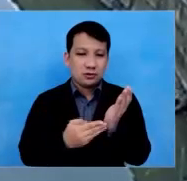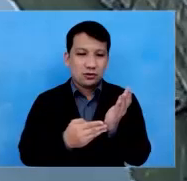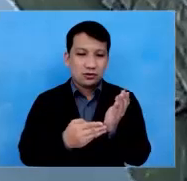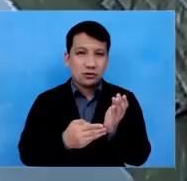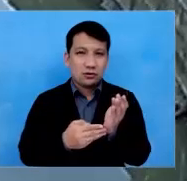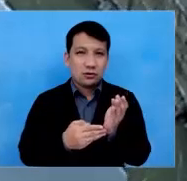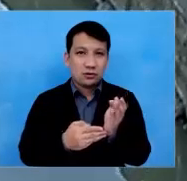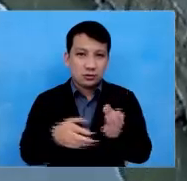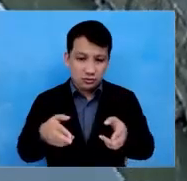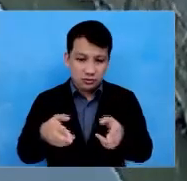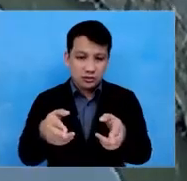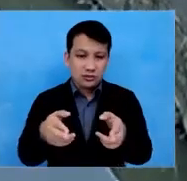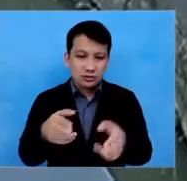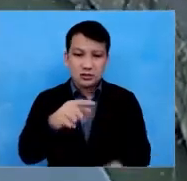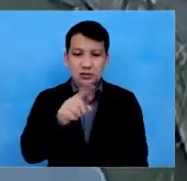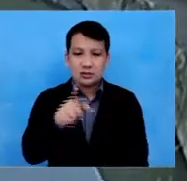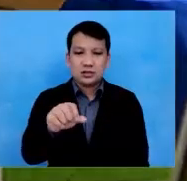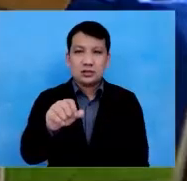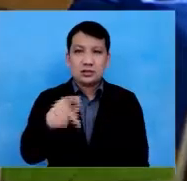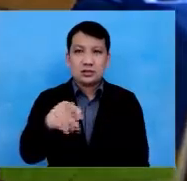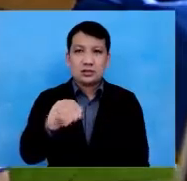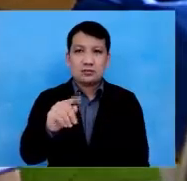Sapot River. Kailangan talaga,